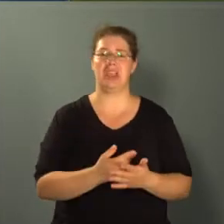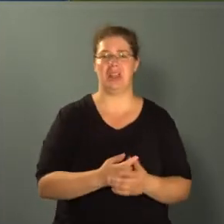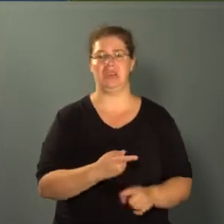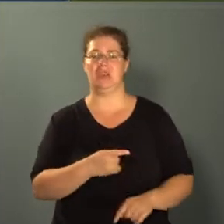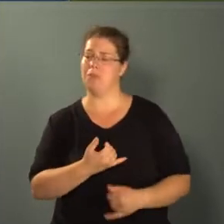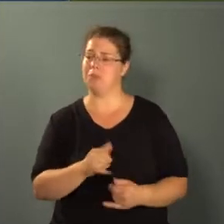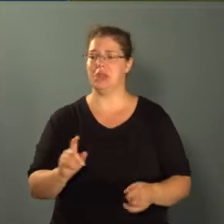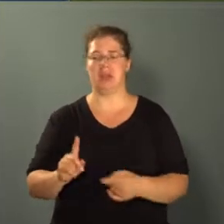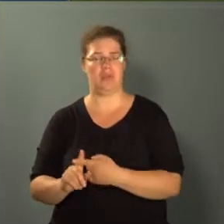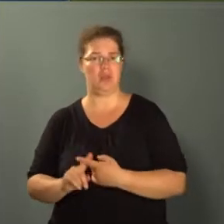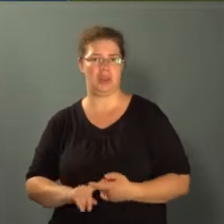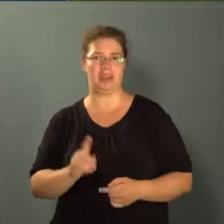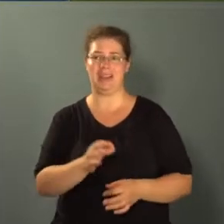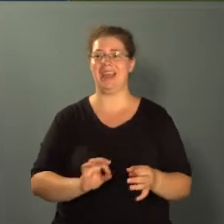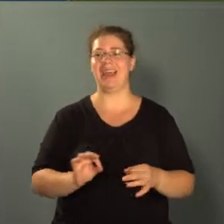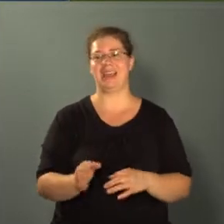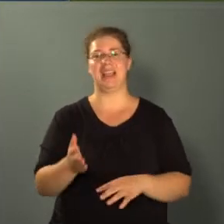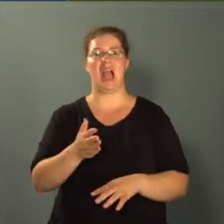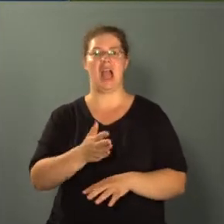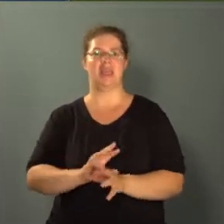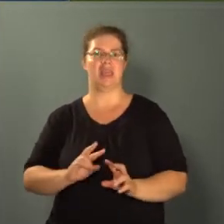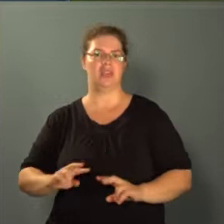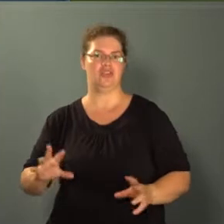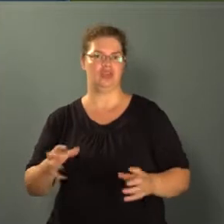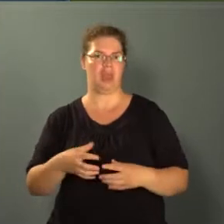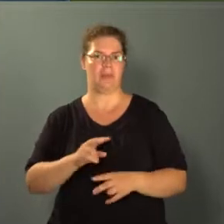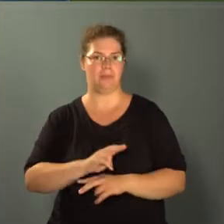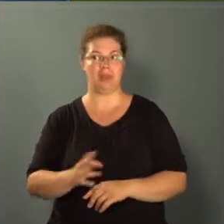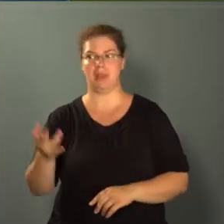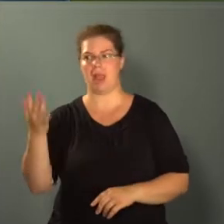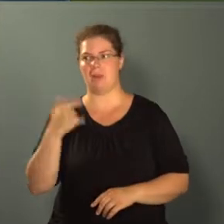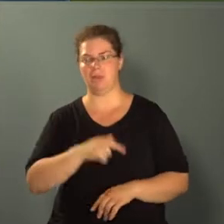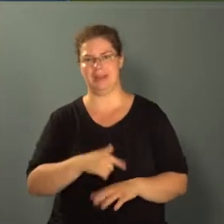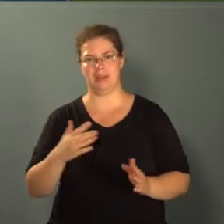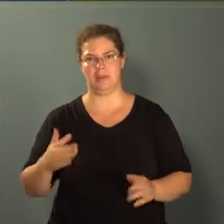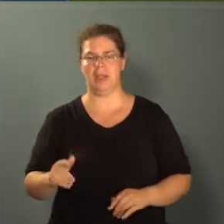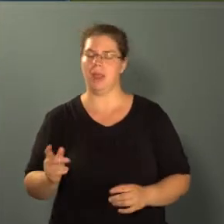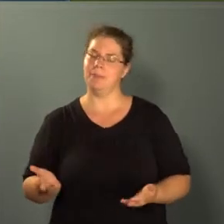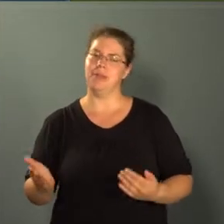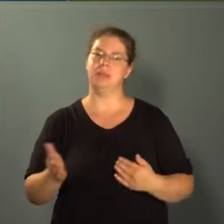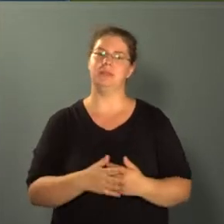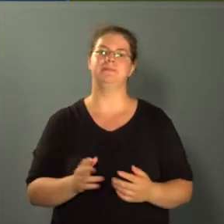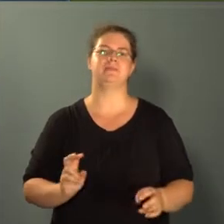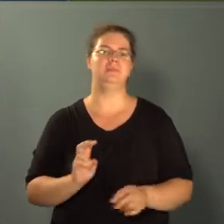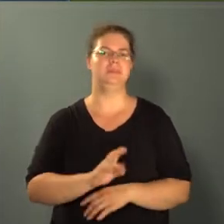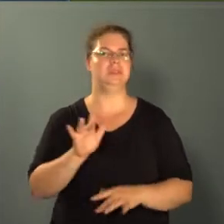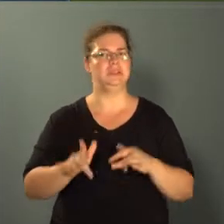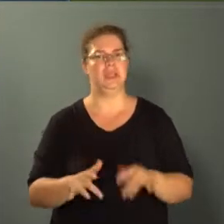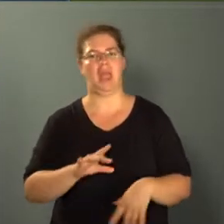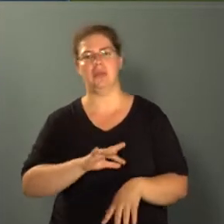de ez mindenkire vonatkozik. Tehát egy egész háttérstábot alakítottunk ki az elmúlt időben, emellett hozzátettük jó néhány orvosi